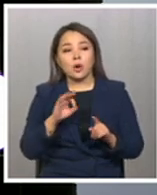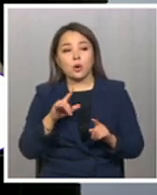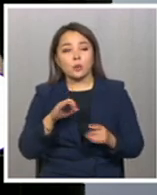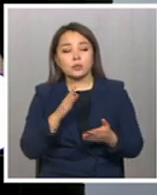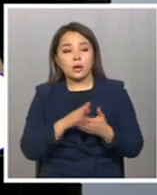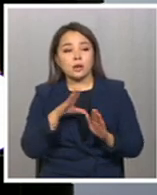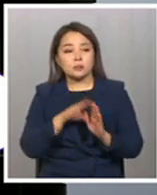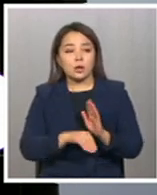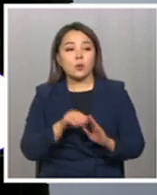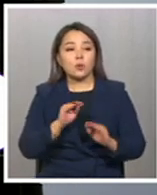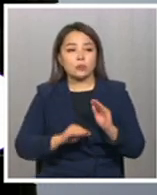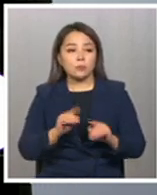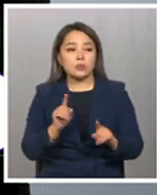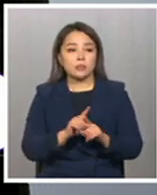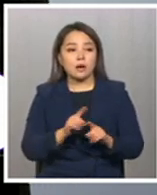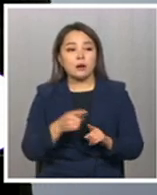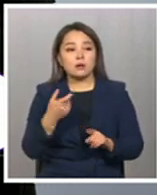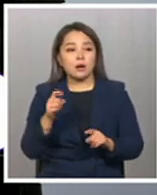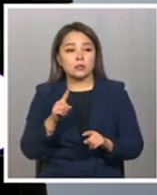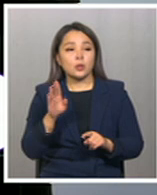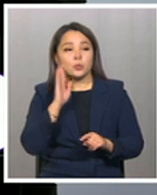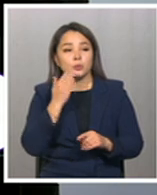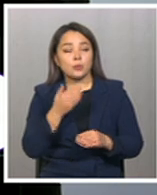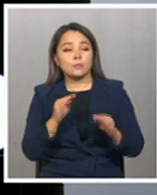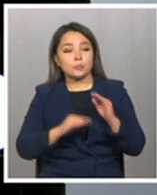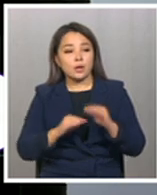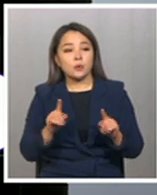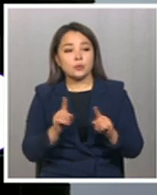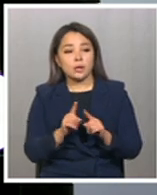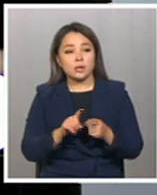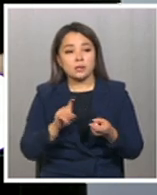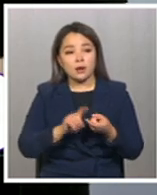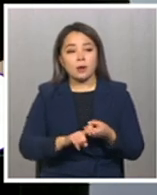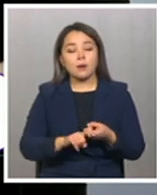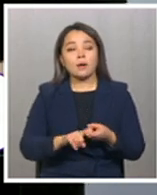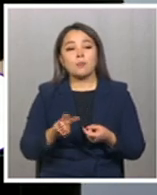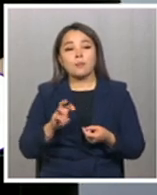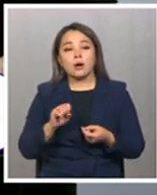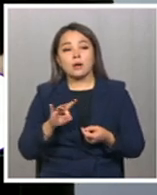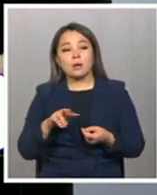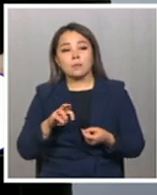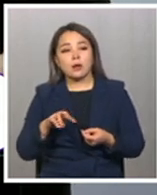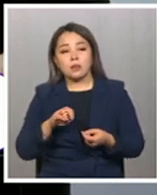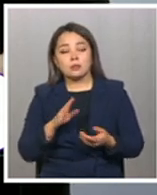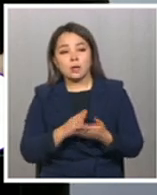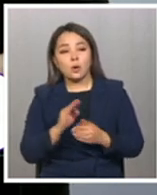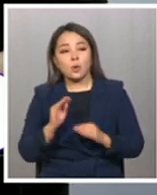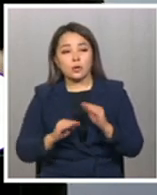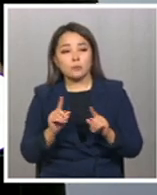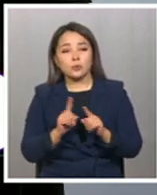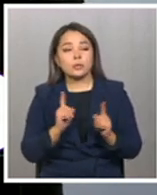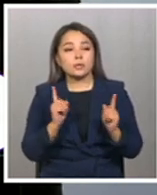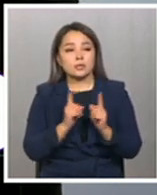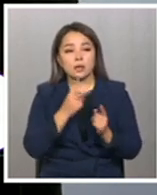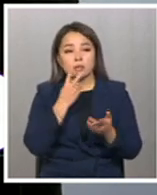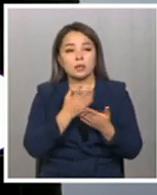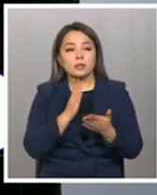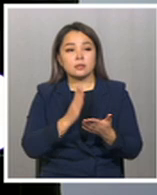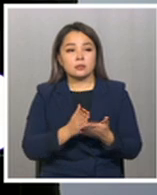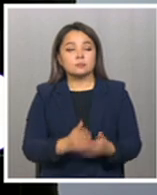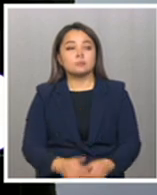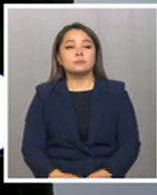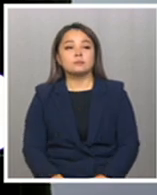құрамында, сондай-ақ газдалған сусындар ретінде, мармелад құрамында кездеседі.